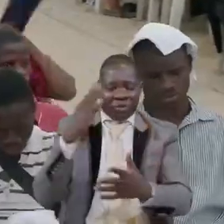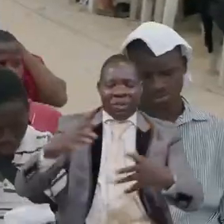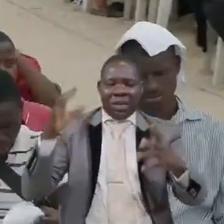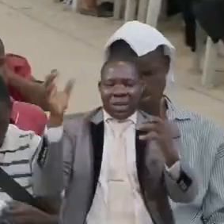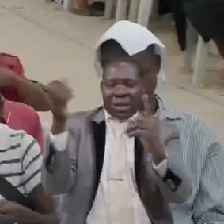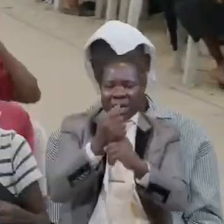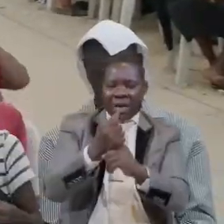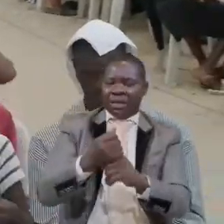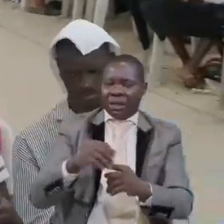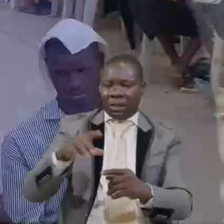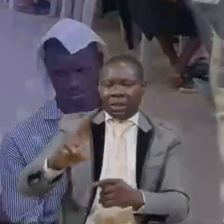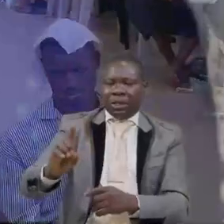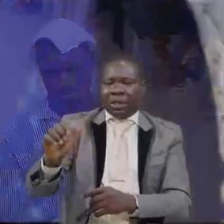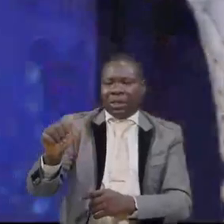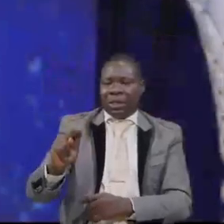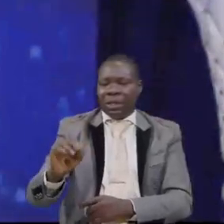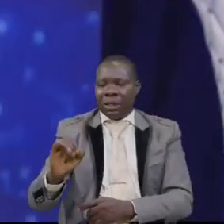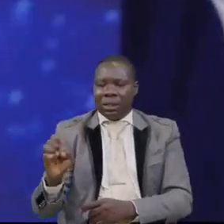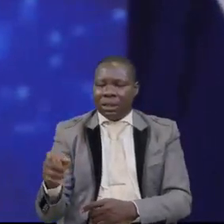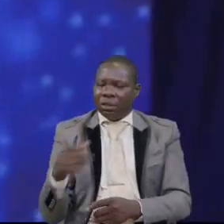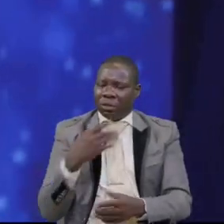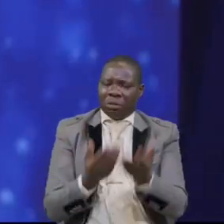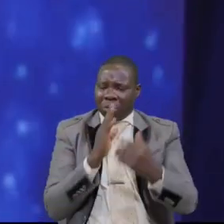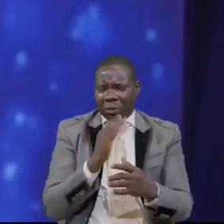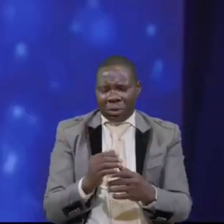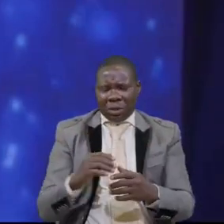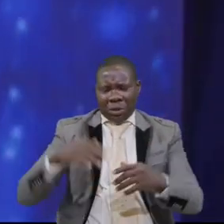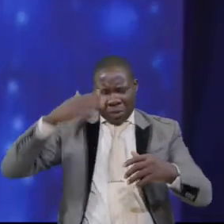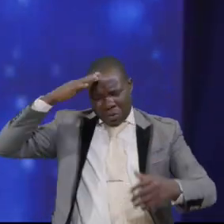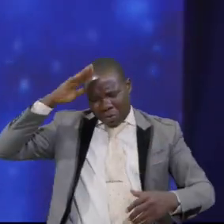Il sera têtu pour vous. On va aussi, il sera têtu pour continuer à prier.